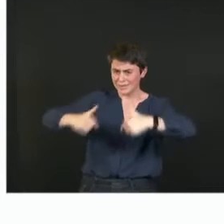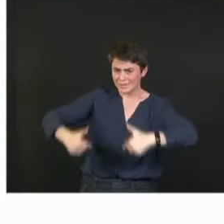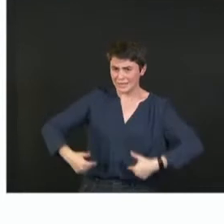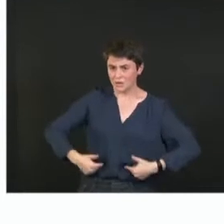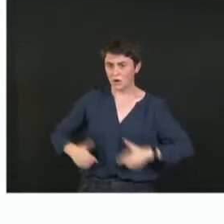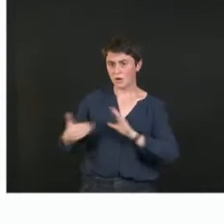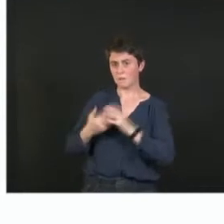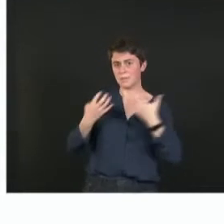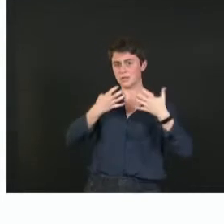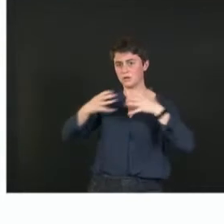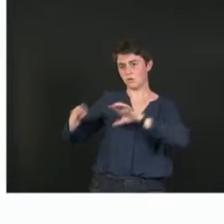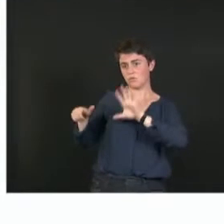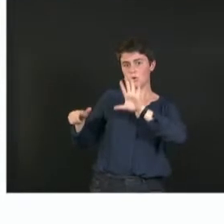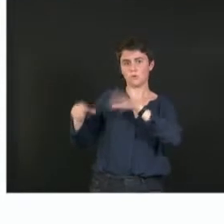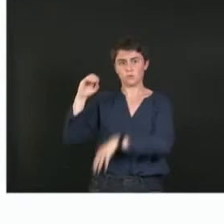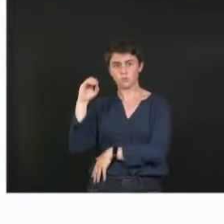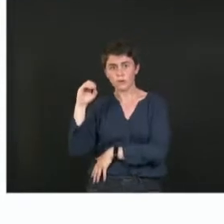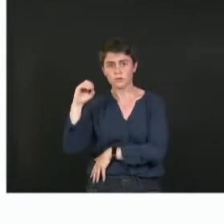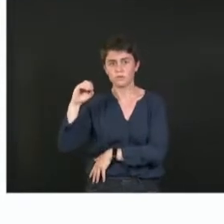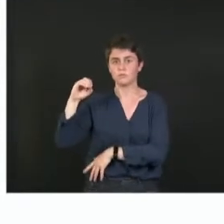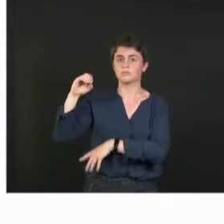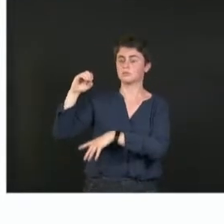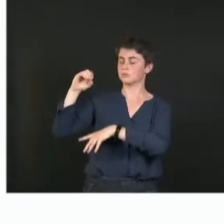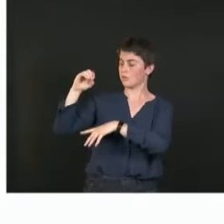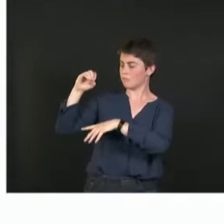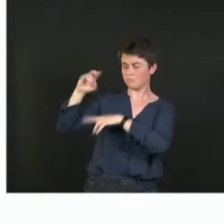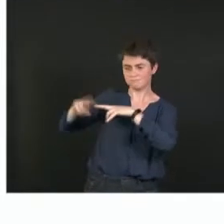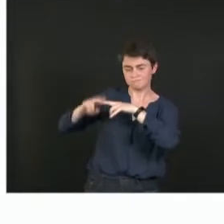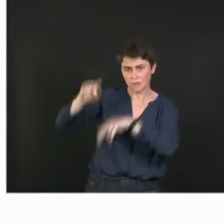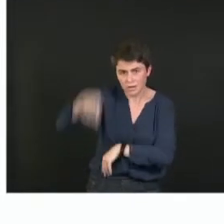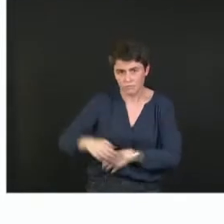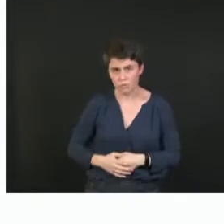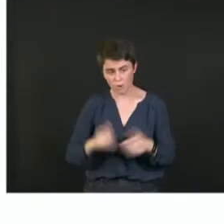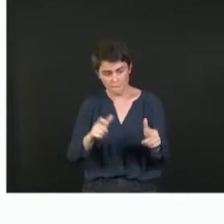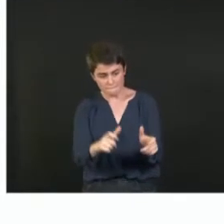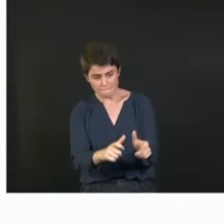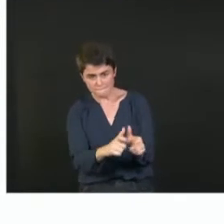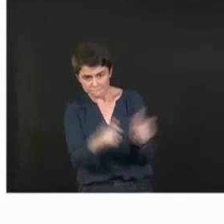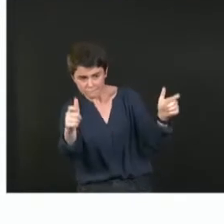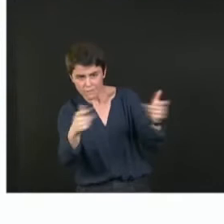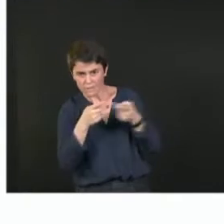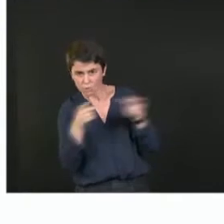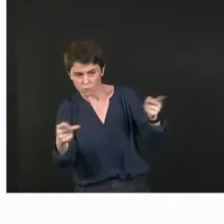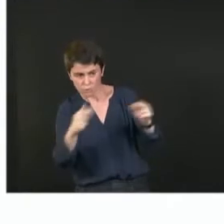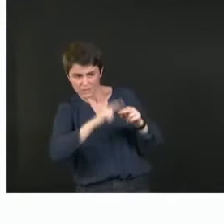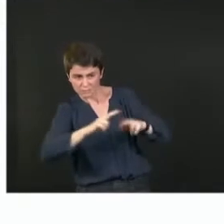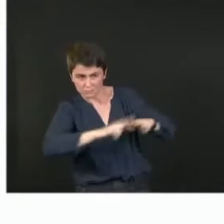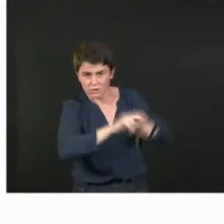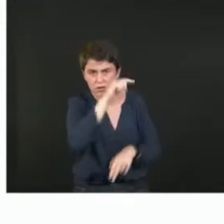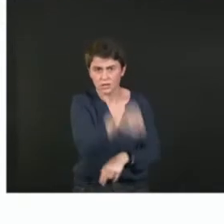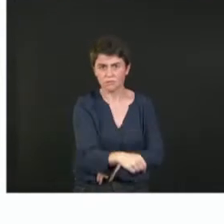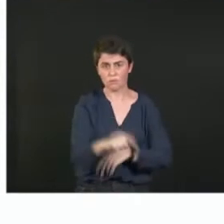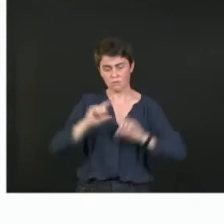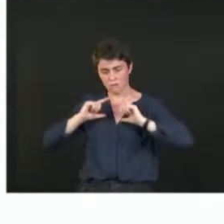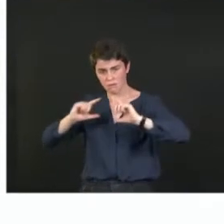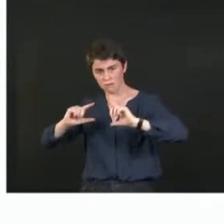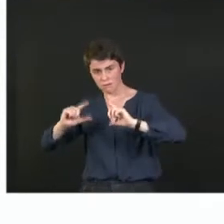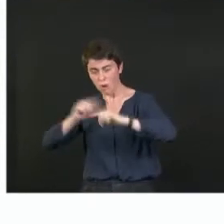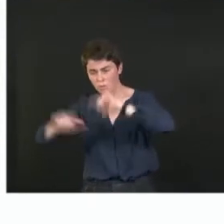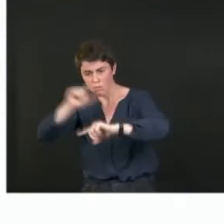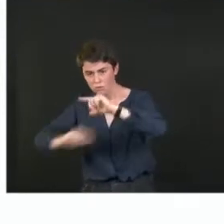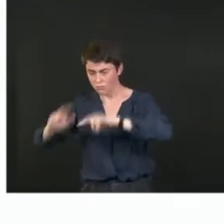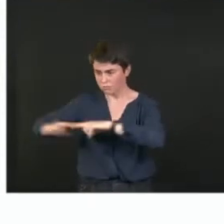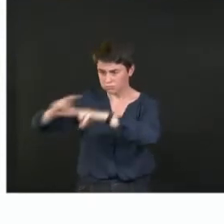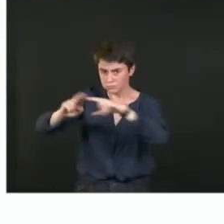faites dans les années 60 doivent être réhabilitées en ce moment ? Combien d'équipements publics doivent être ? Combien de logements doivent être réhabilités ? La réalité déjà du travail, c'est